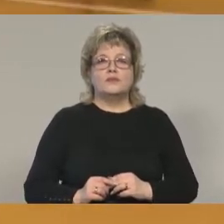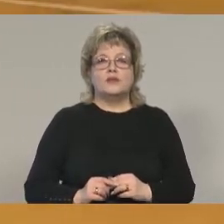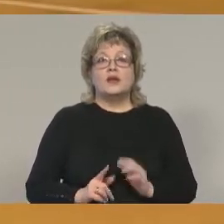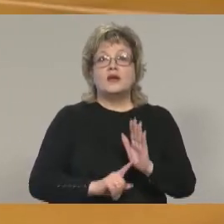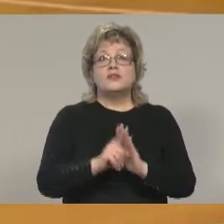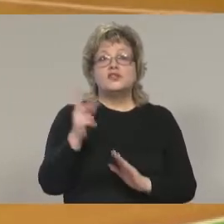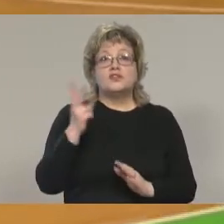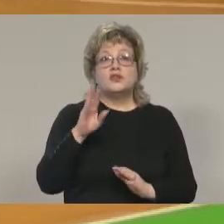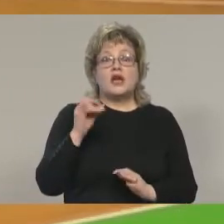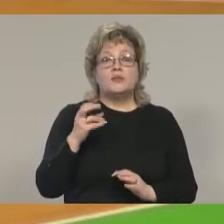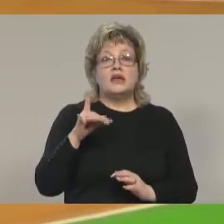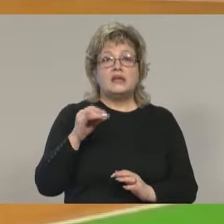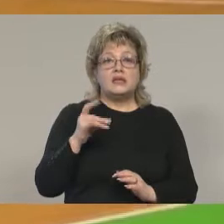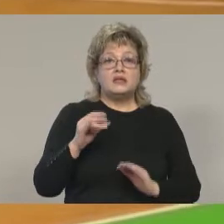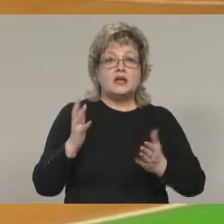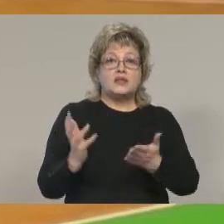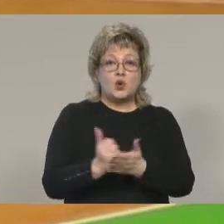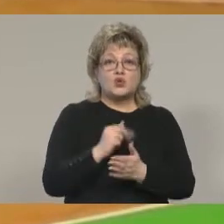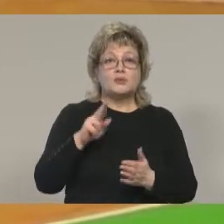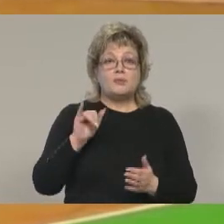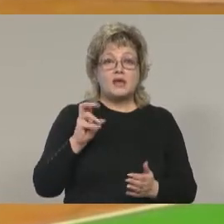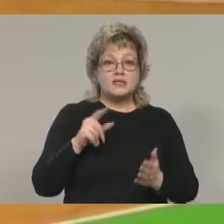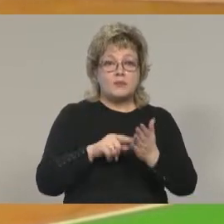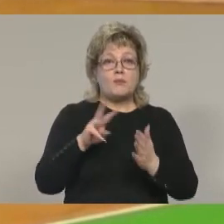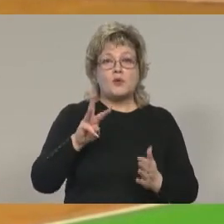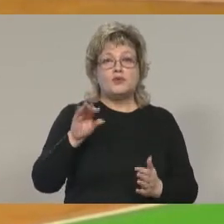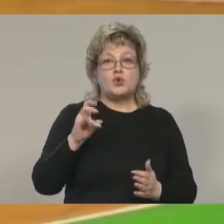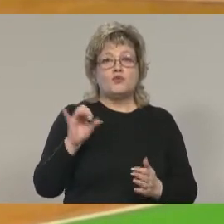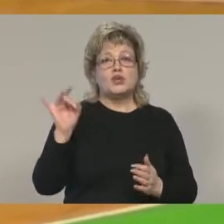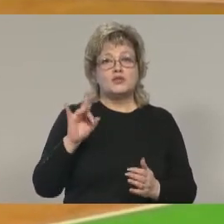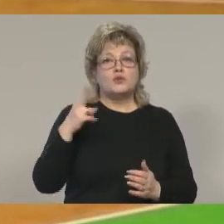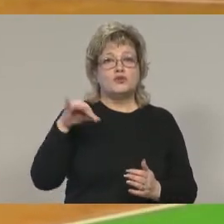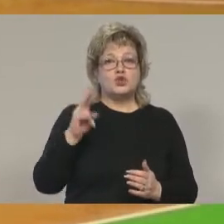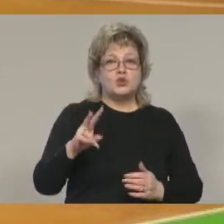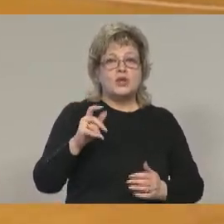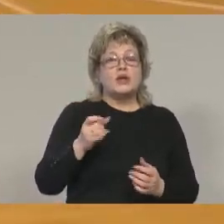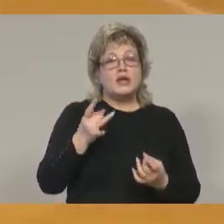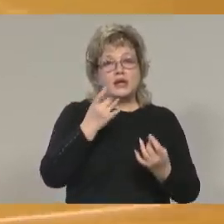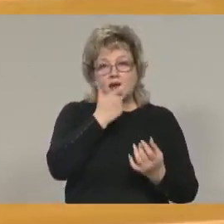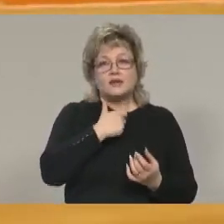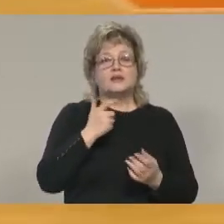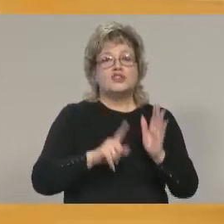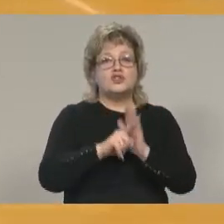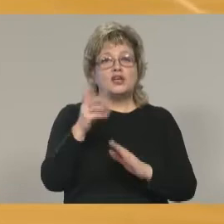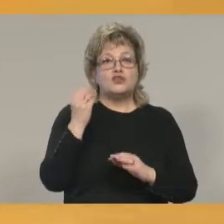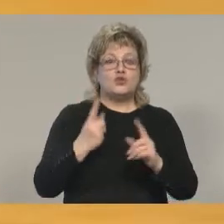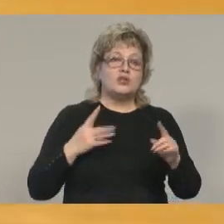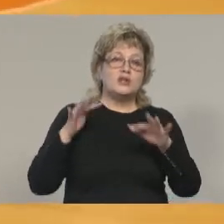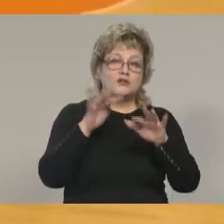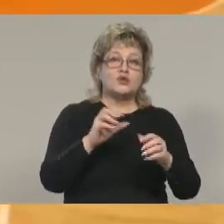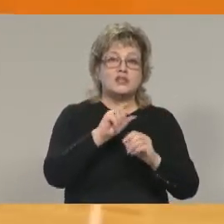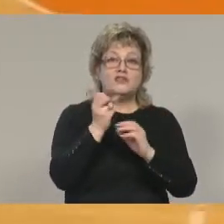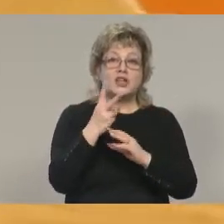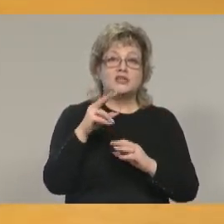В начале второго тайма Регина находит пасом Майю Петрову, и Ростов-Дон элегантно начинает еще один рывок. За 12